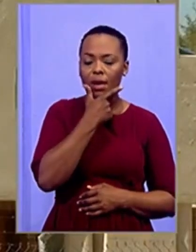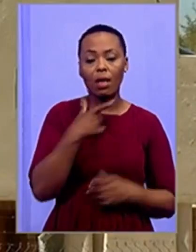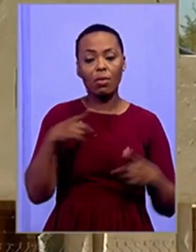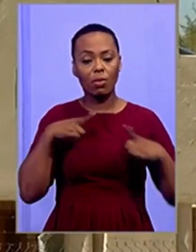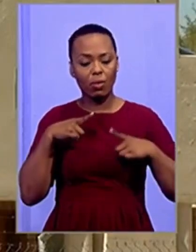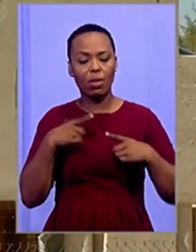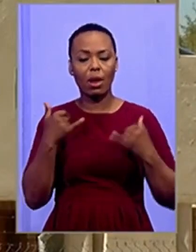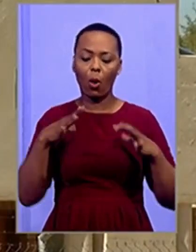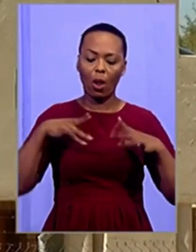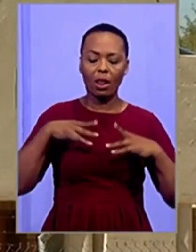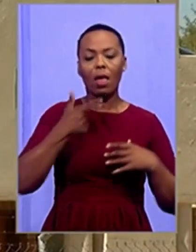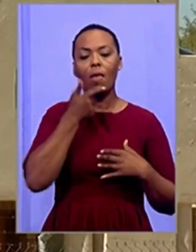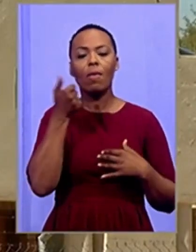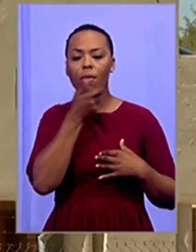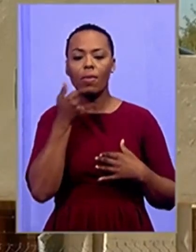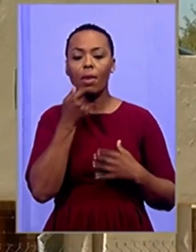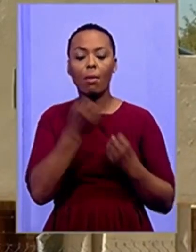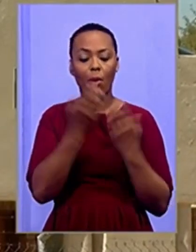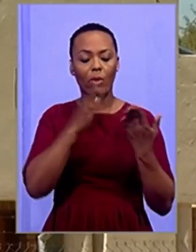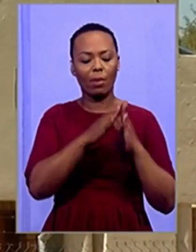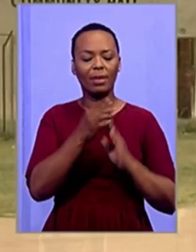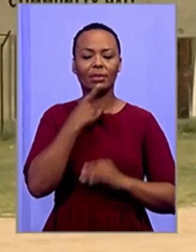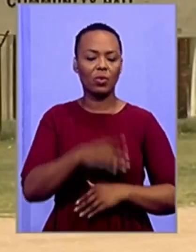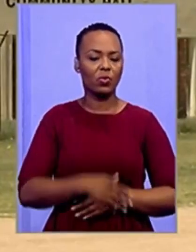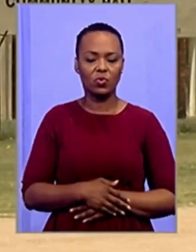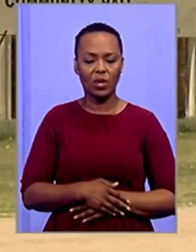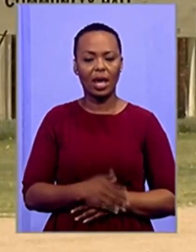gaufi le melelwane ba na le tsholofelo ya gore ga